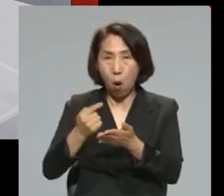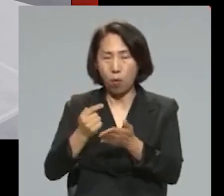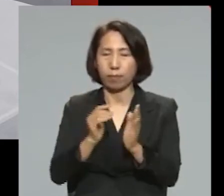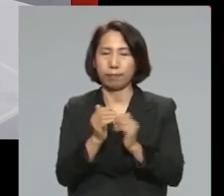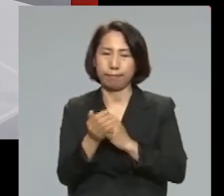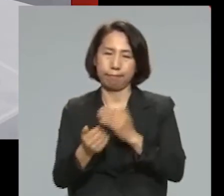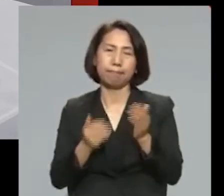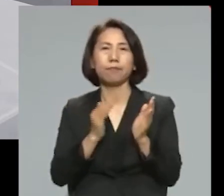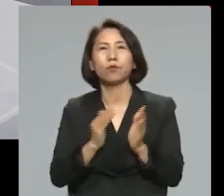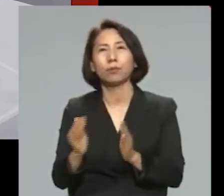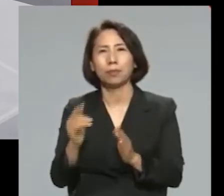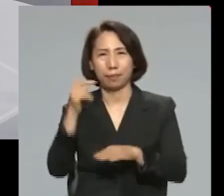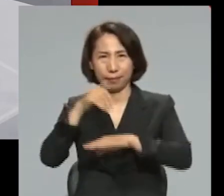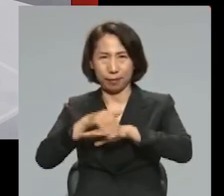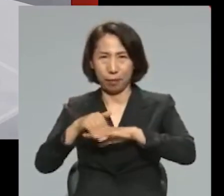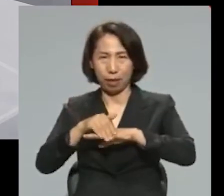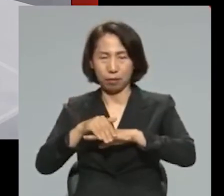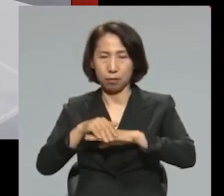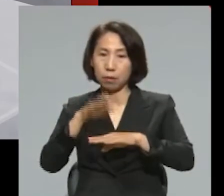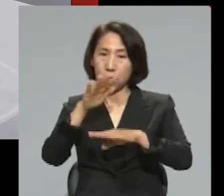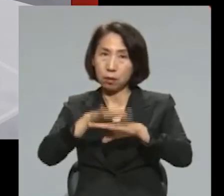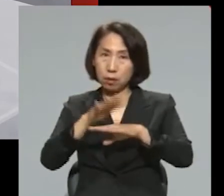계획입니다. 귀농 귀촌